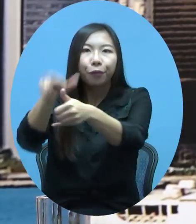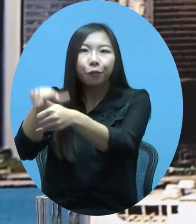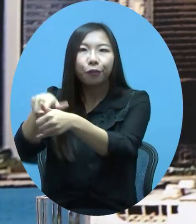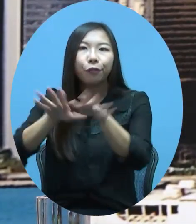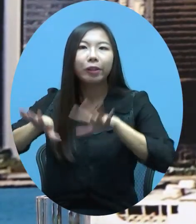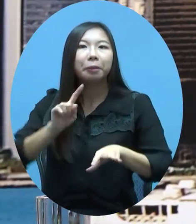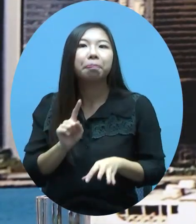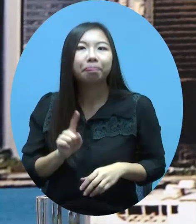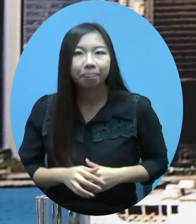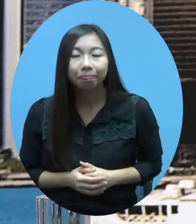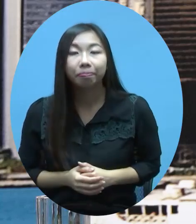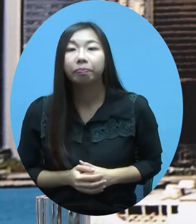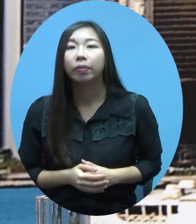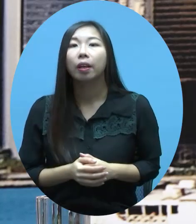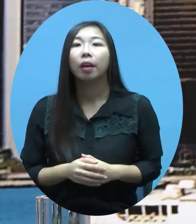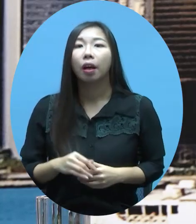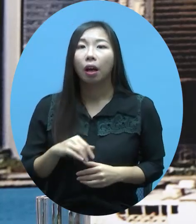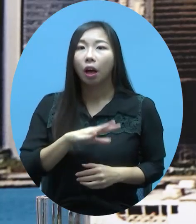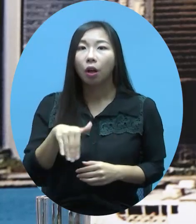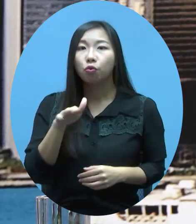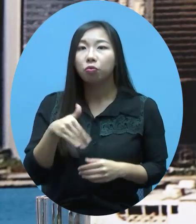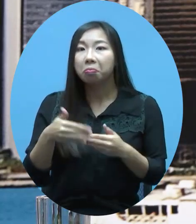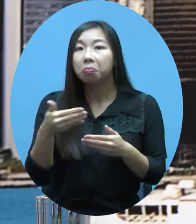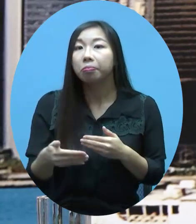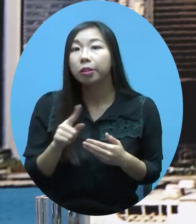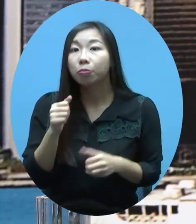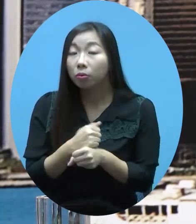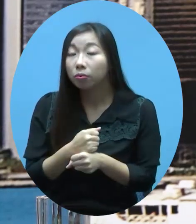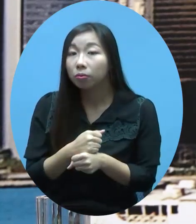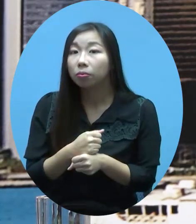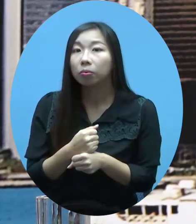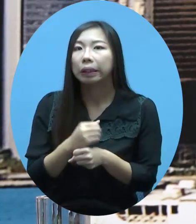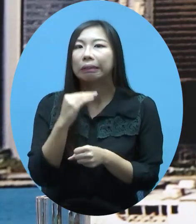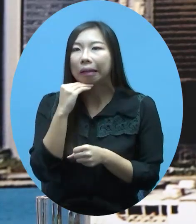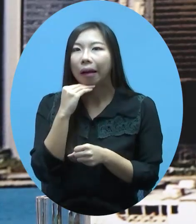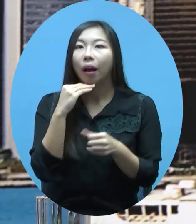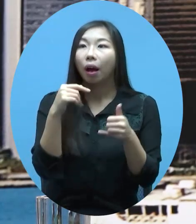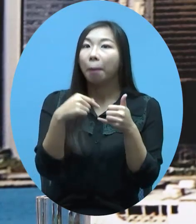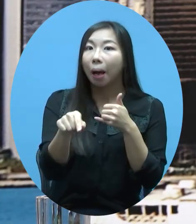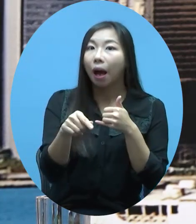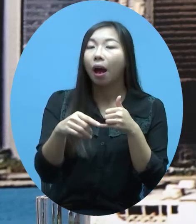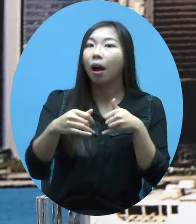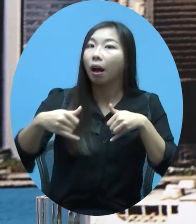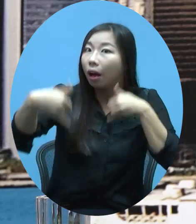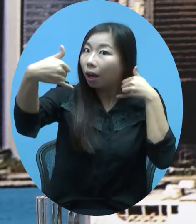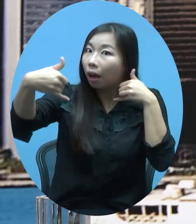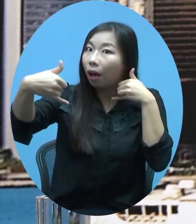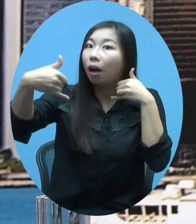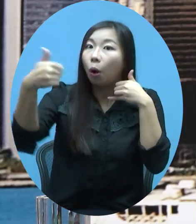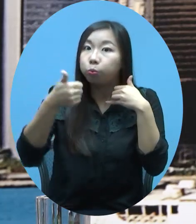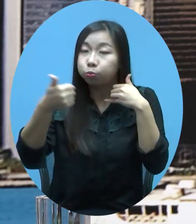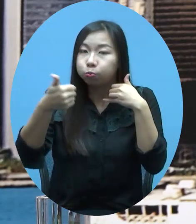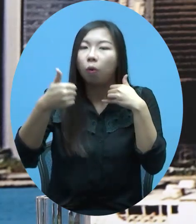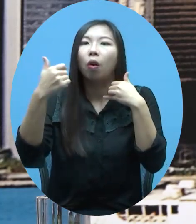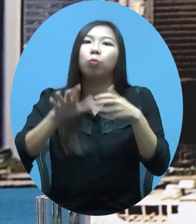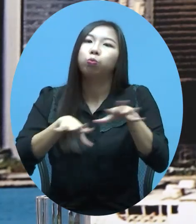我哋都會即係再進一步點樣做咧，其實都要等即係聯絡上嘅同事之後咧，我哋先至即係處